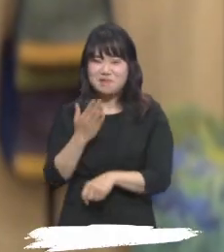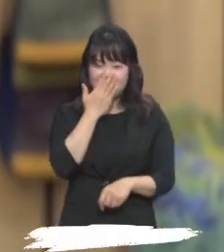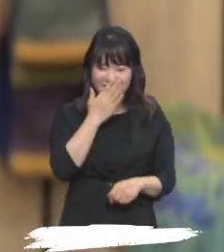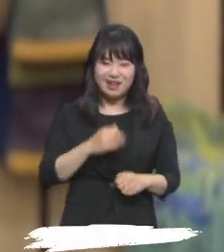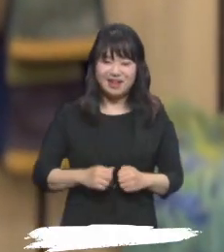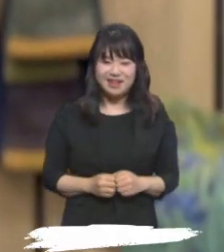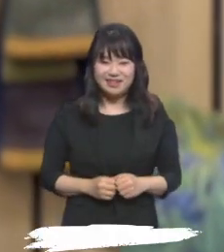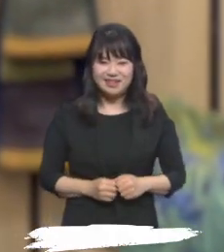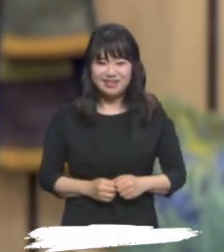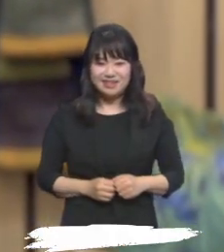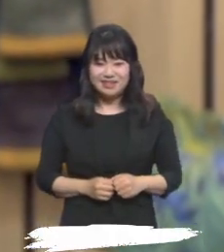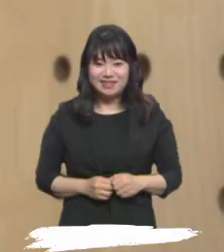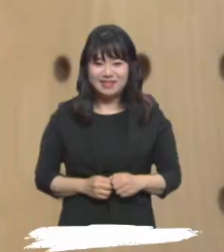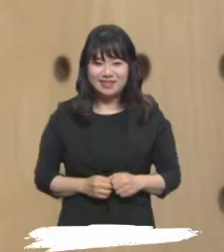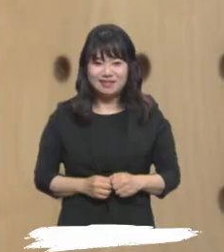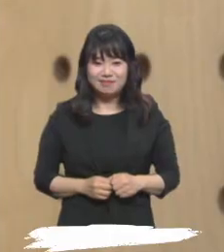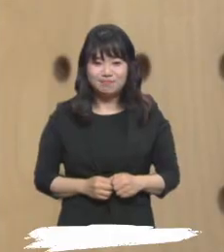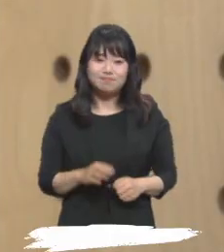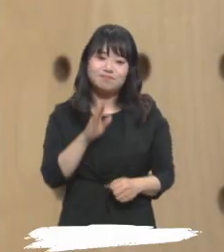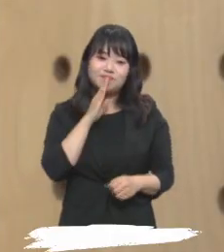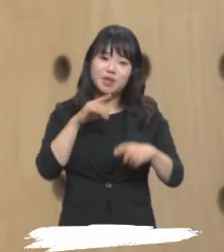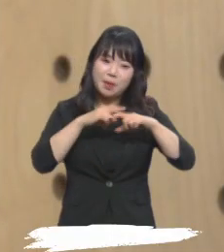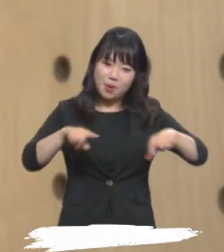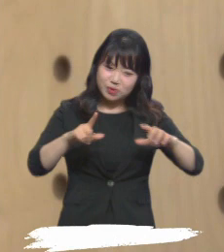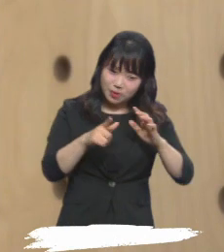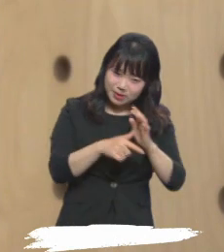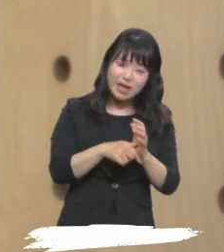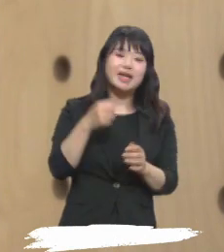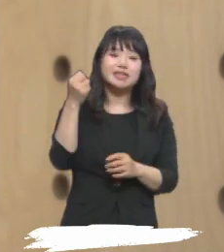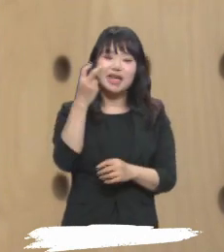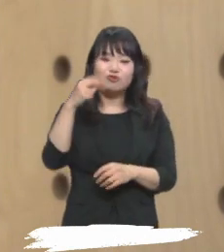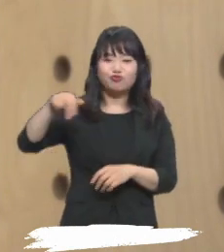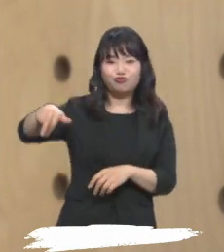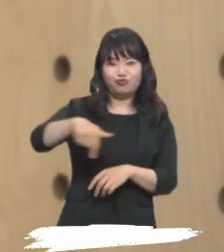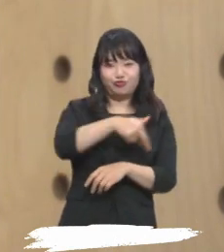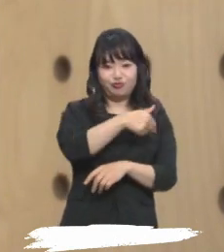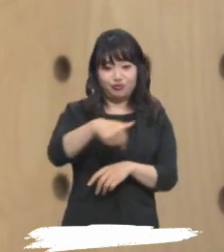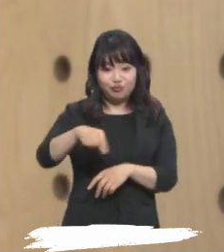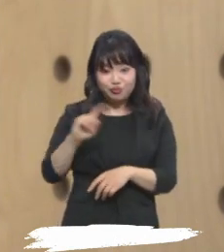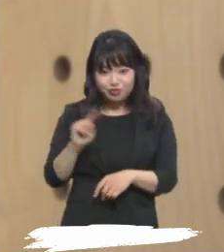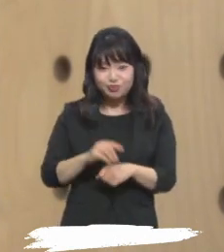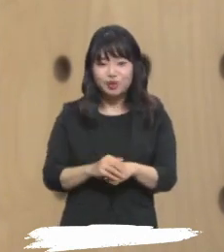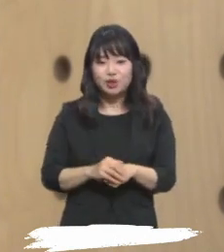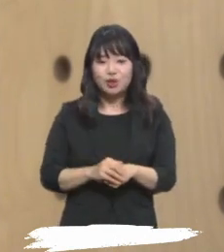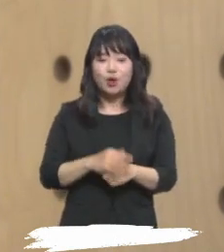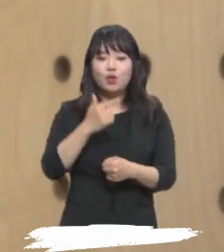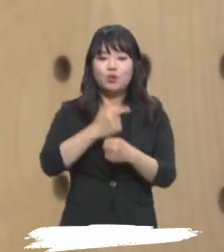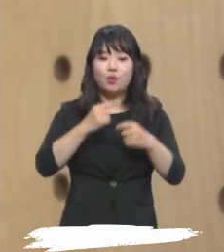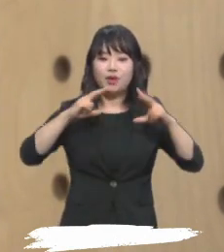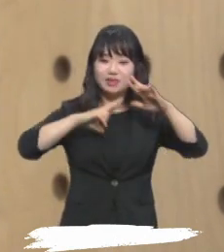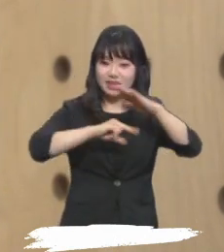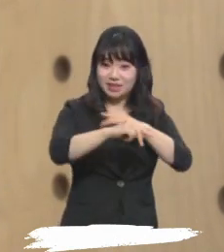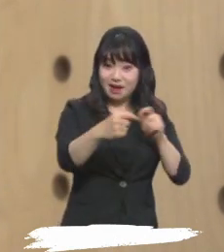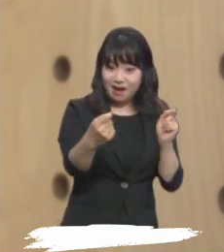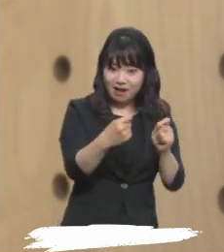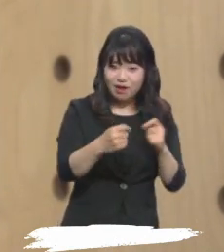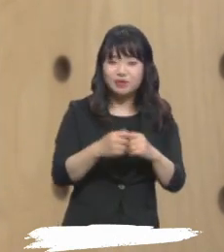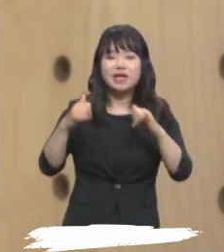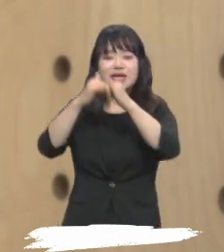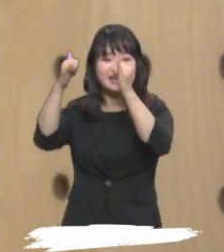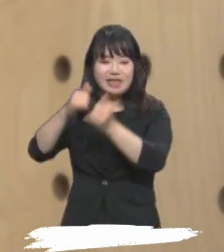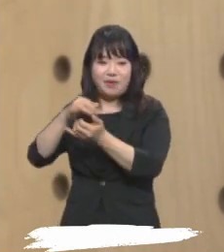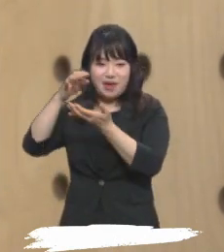있어 반갑다는 반응입니다. 제가 평소에 자주 다니던 이 노원역 부근에 이렇게 다양한 사회적 가치를 좀 담고